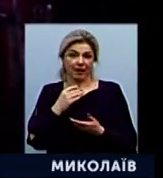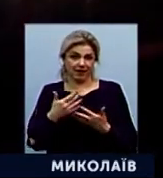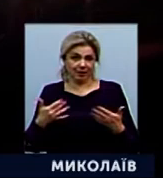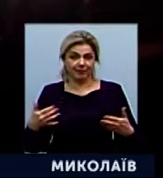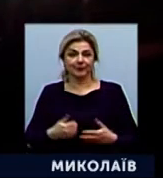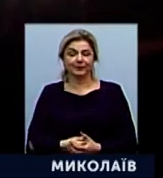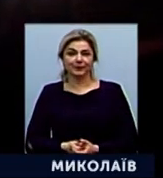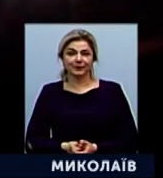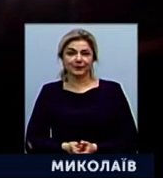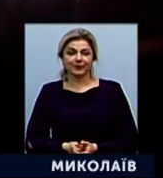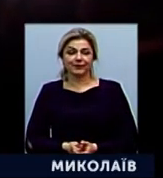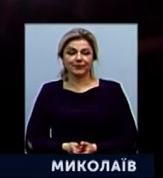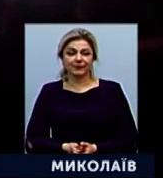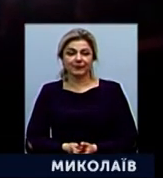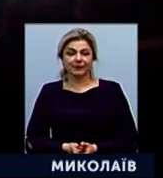Також